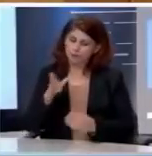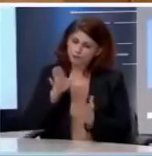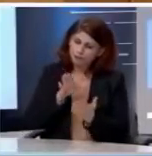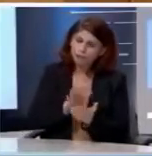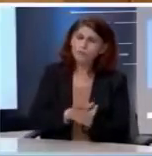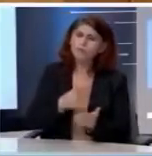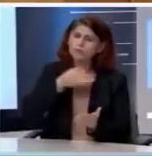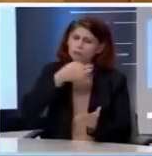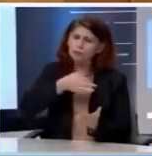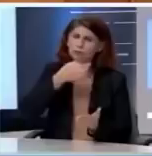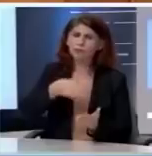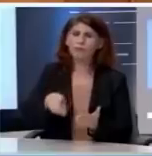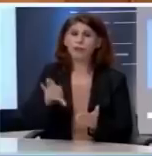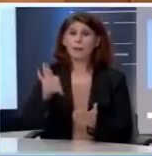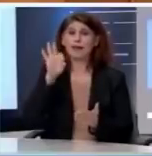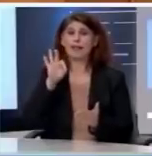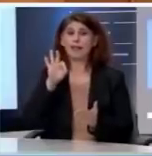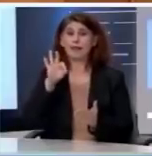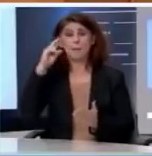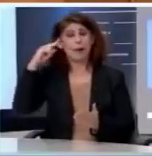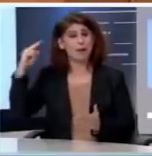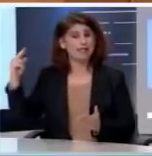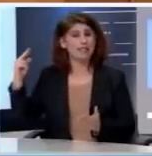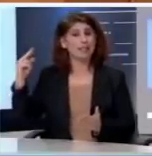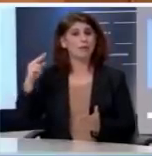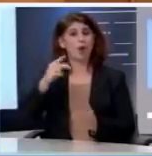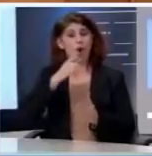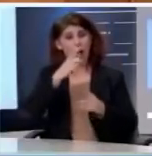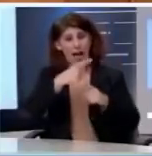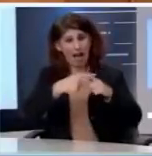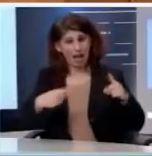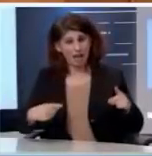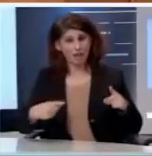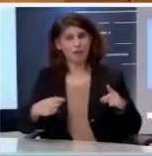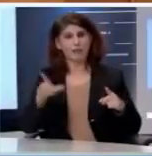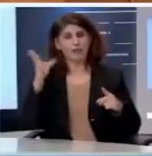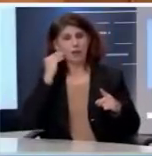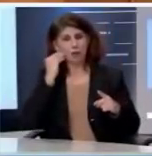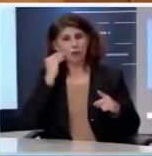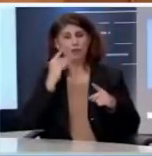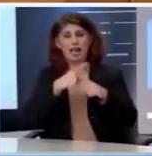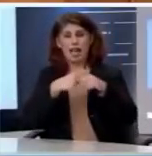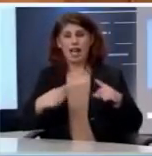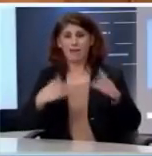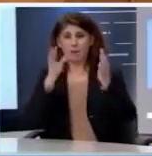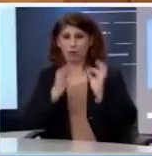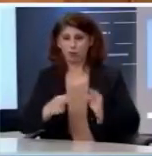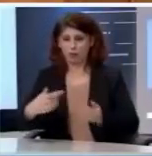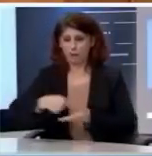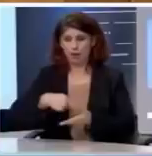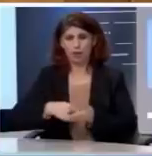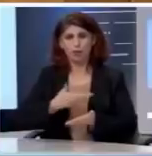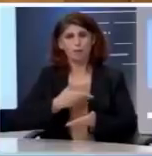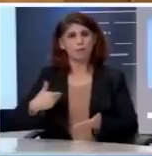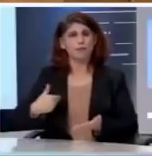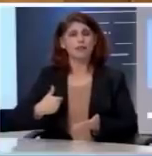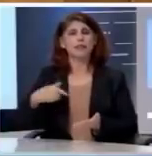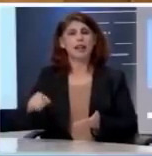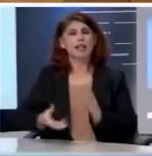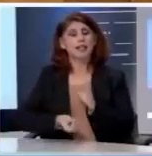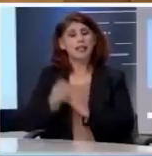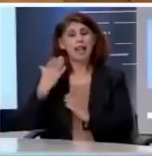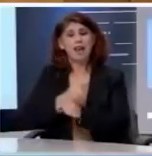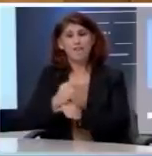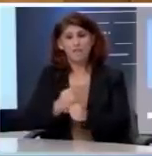της επελέγει το Πανεπιστήμιο του Harvard για να γίνει μέσω αυτού το Harvard Project και να πληρωθούμε εμείς για να βάλουμε τα νέα φάρμακα